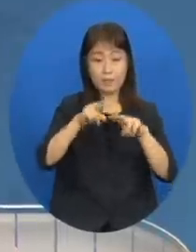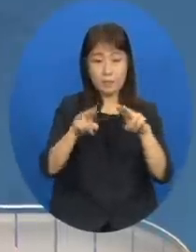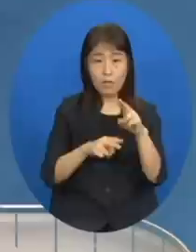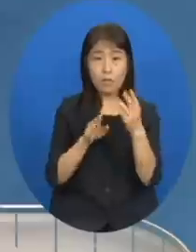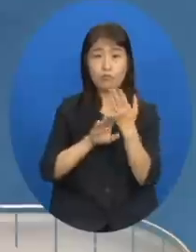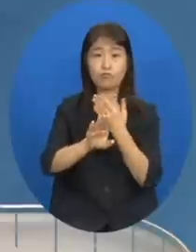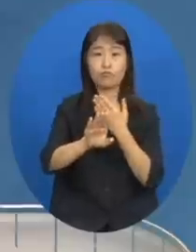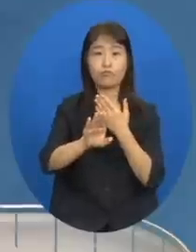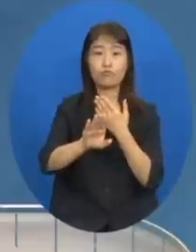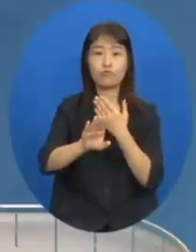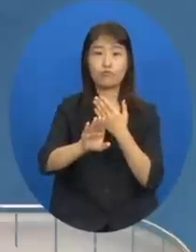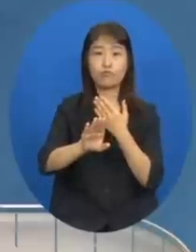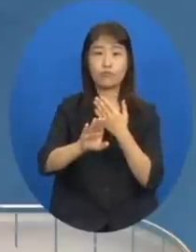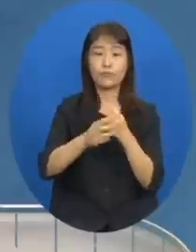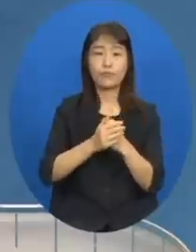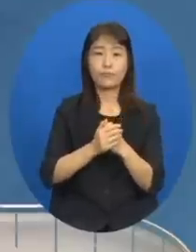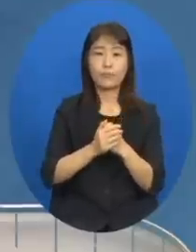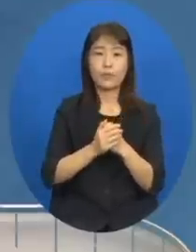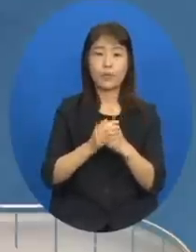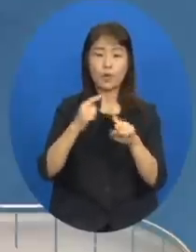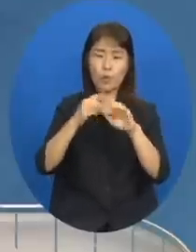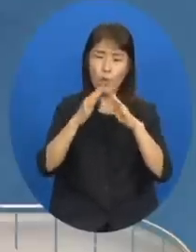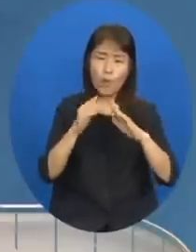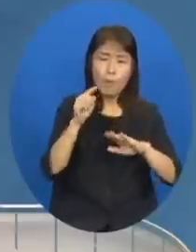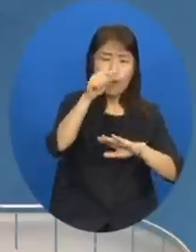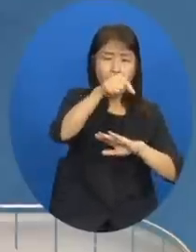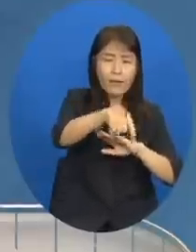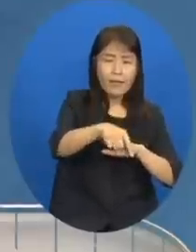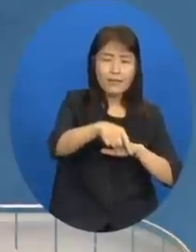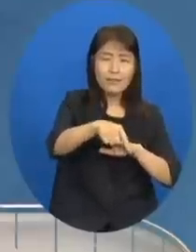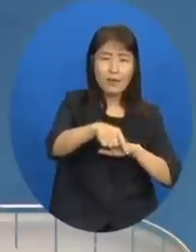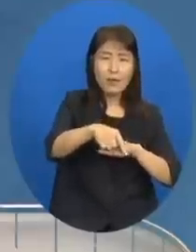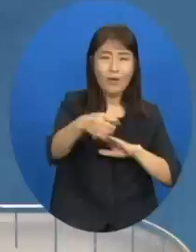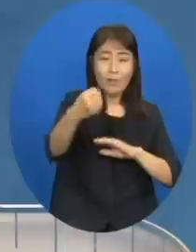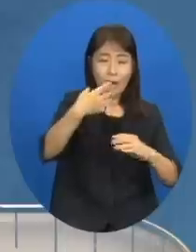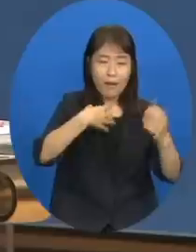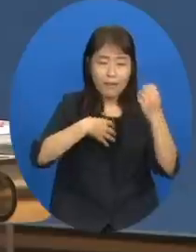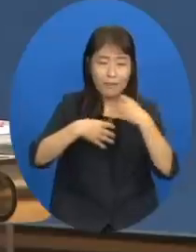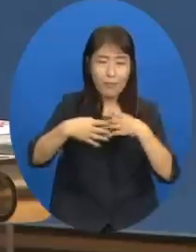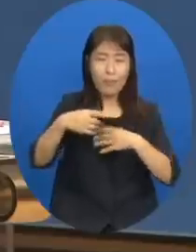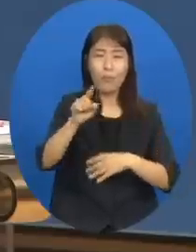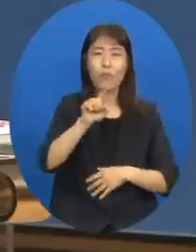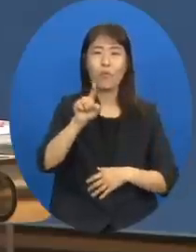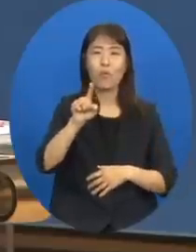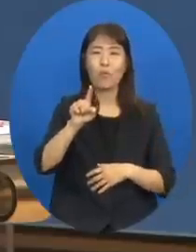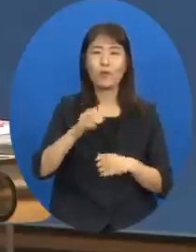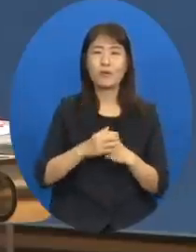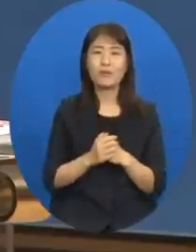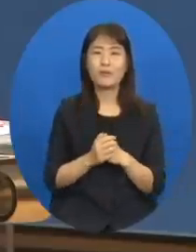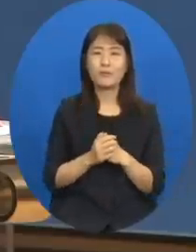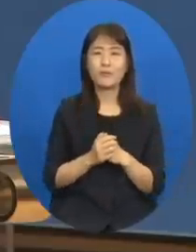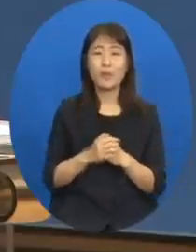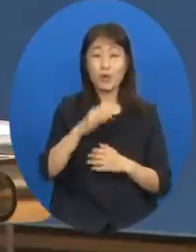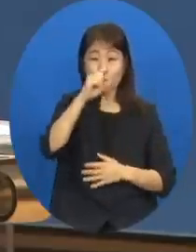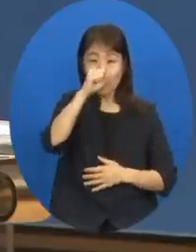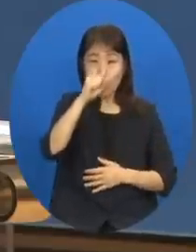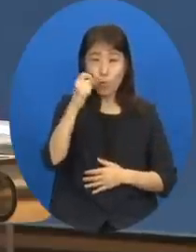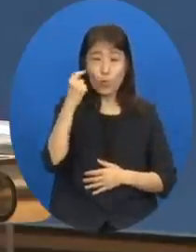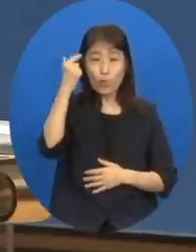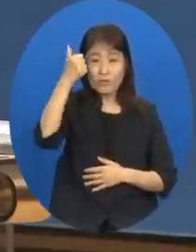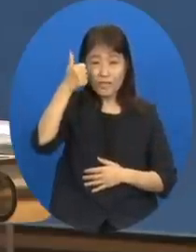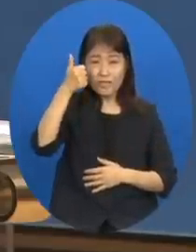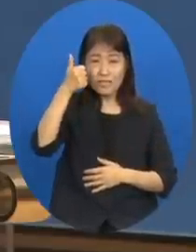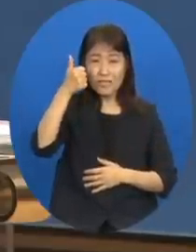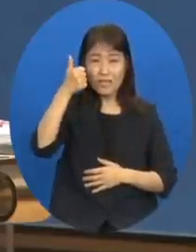은퇴하고 난 다음에 나가서 교회 바깥에서 가장 많이 듣는 말씀이 어떻게 이렇게 좋은 목사님을 후임으로